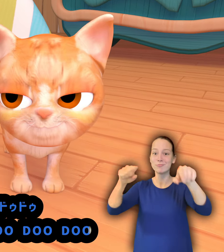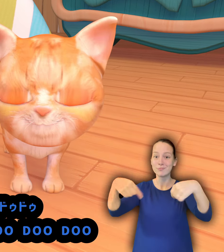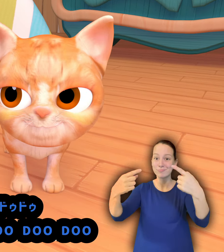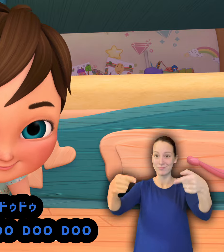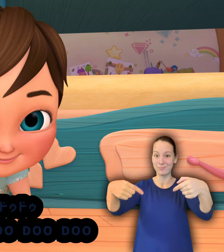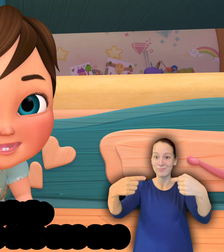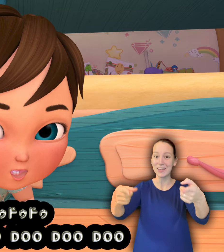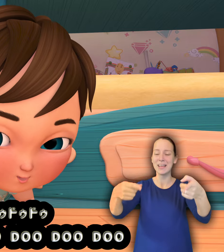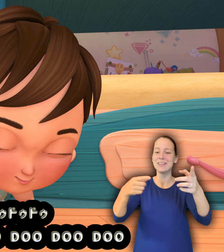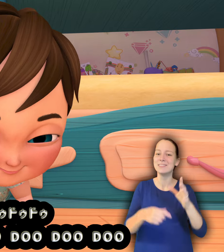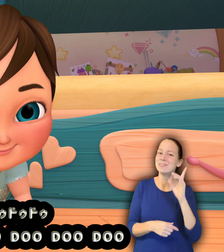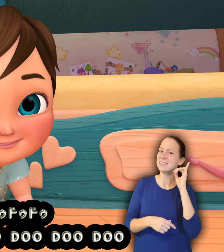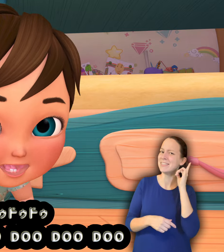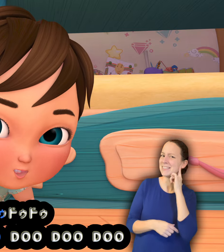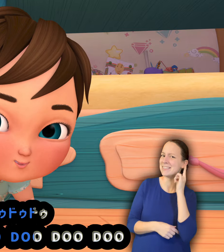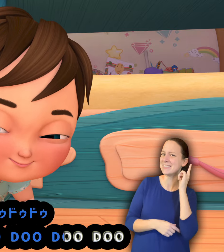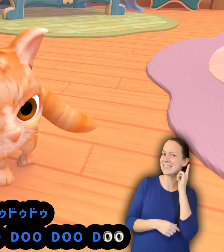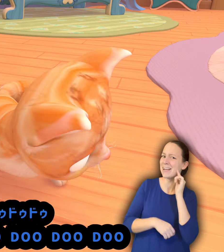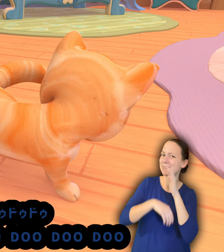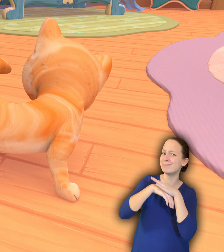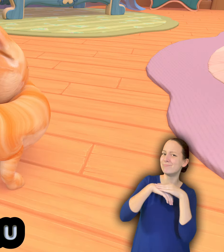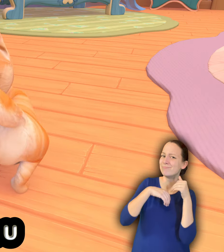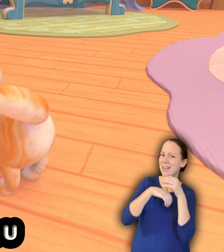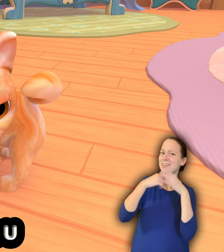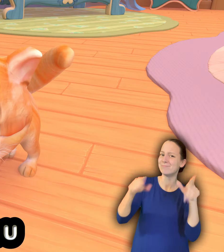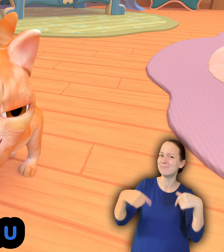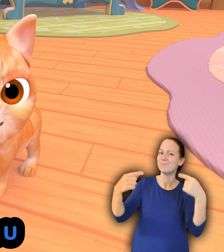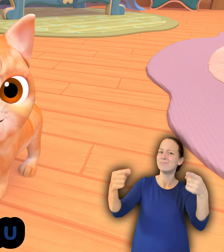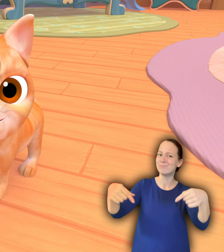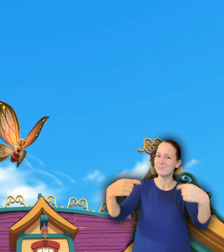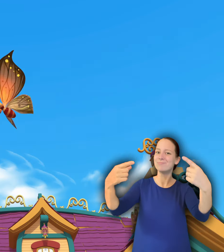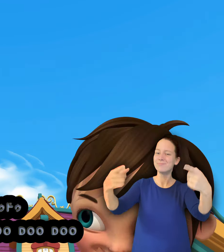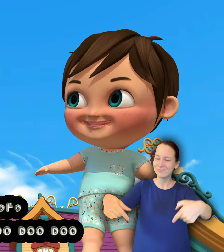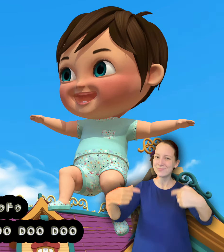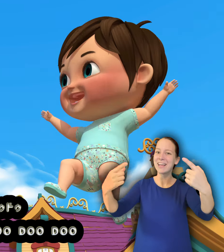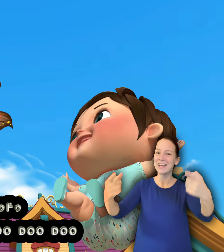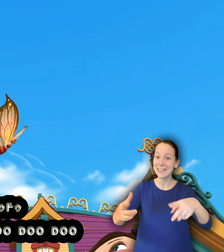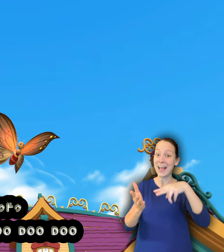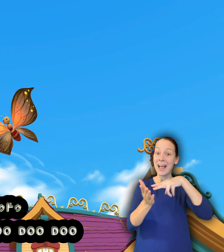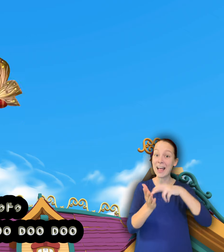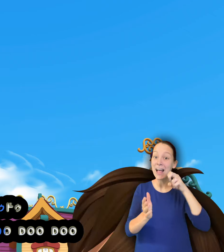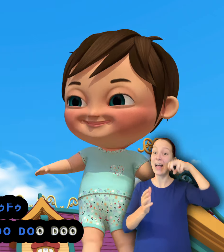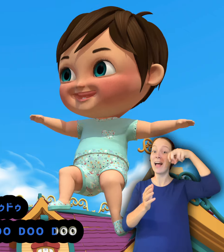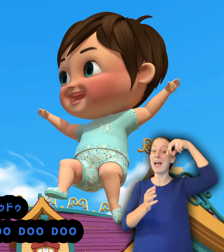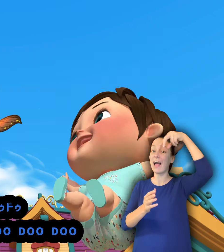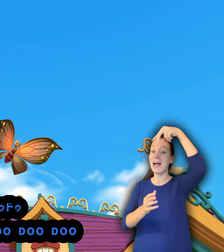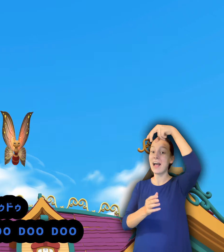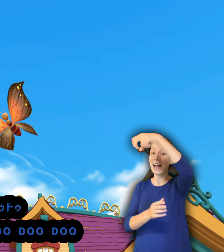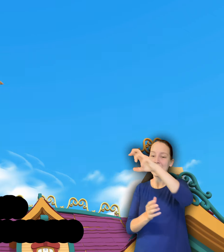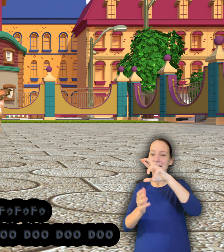にくるくると回るチ